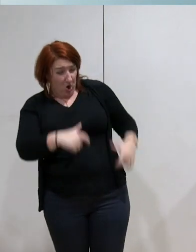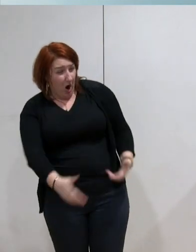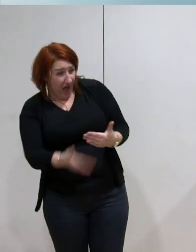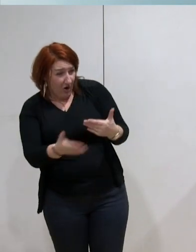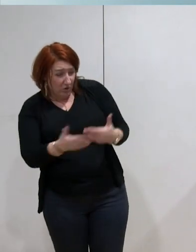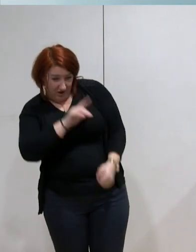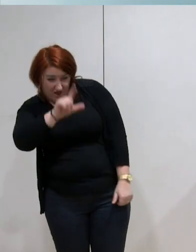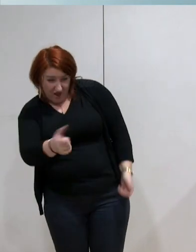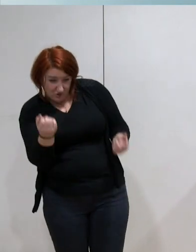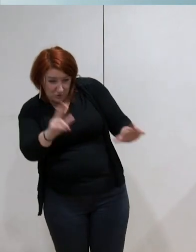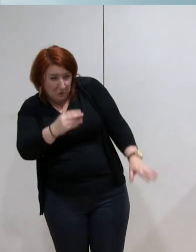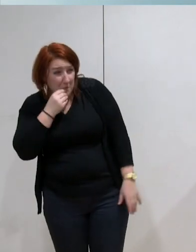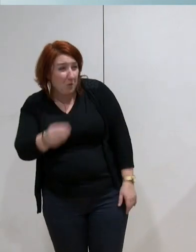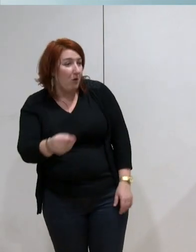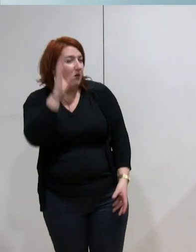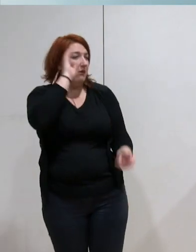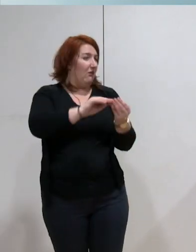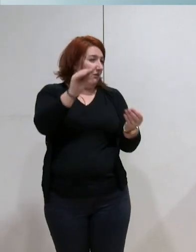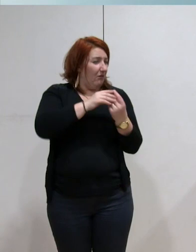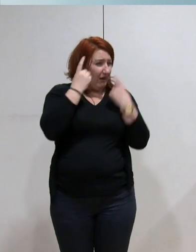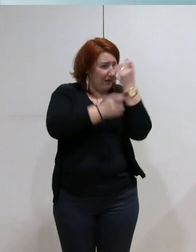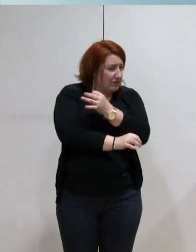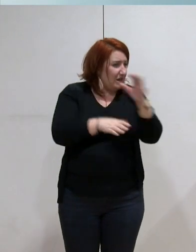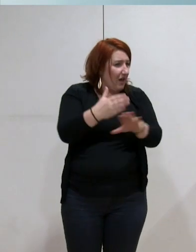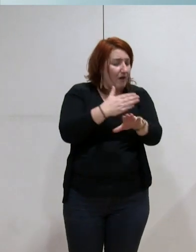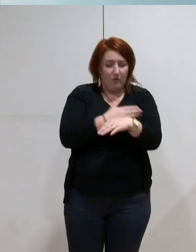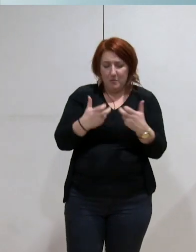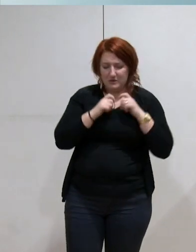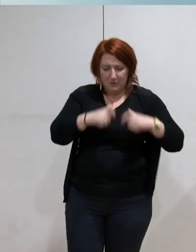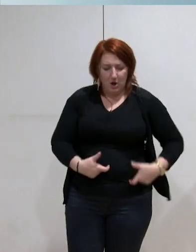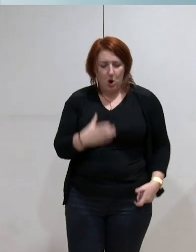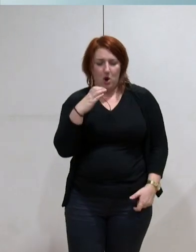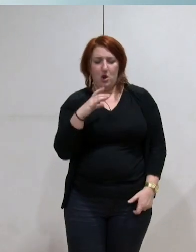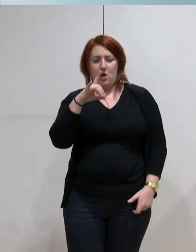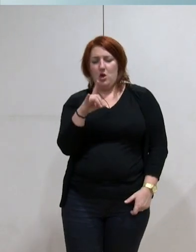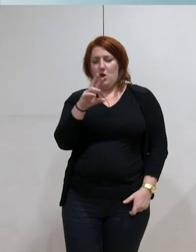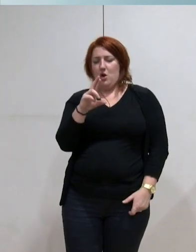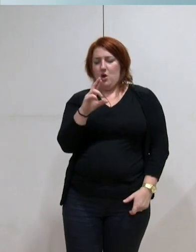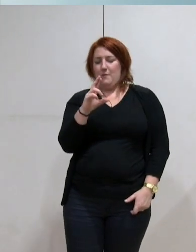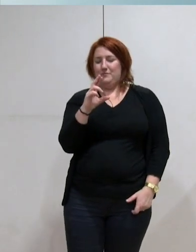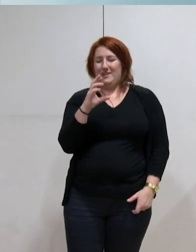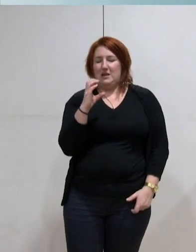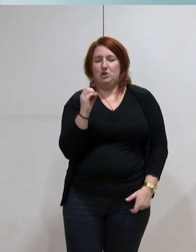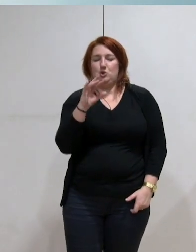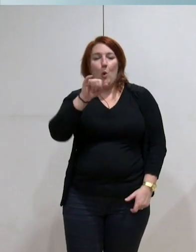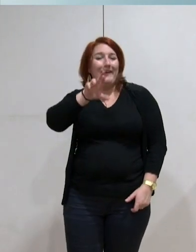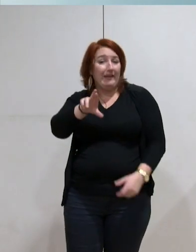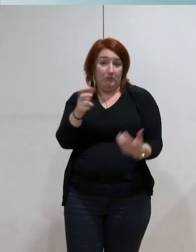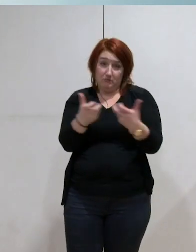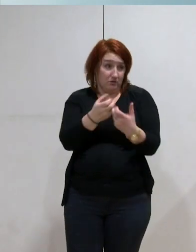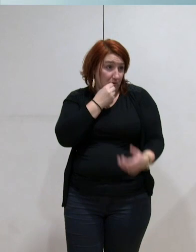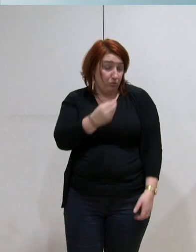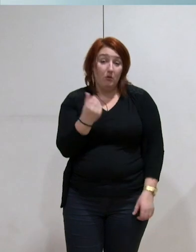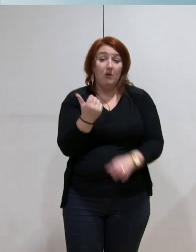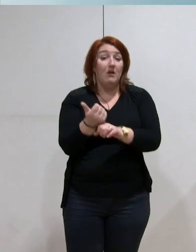auquels ils ont légitimement le droit l'école Chorier en est un exemple il y a tout juste un an vous redécoupiez déjà son secteur et aujourd'hui